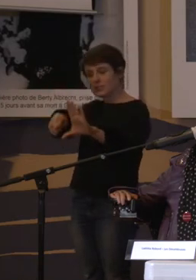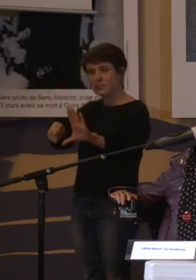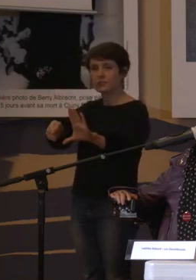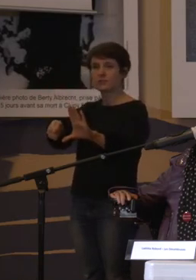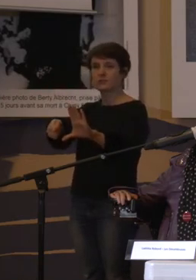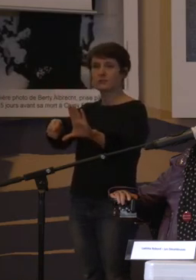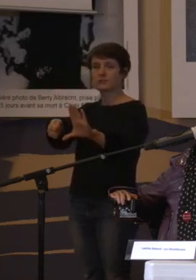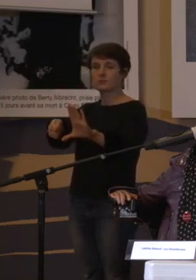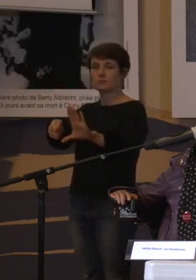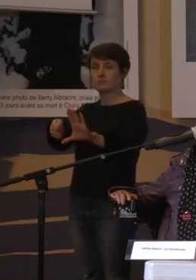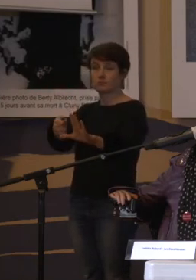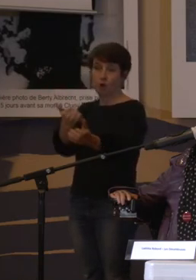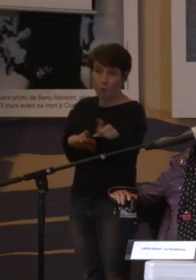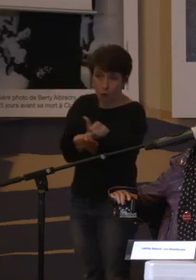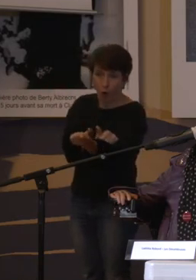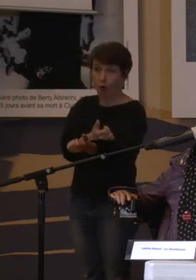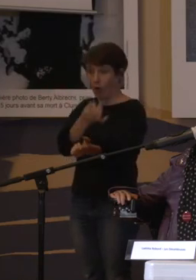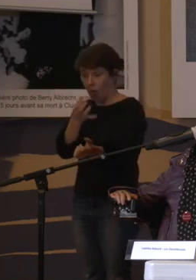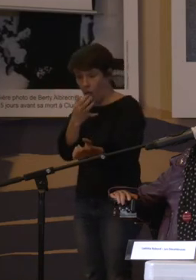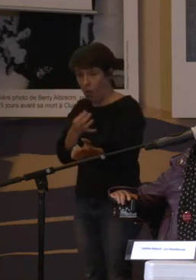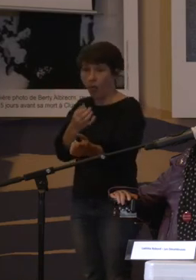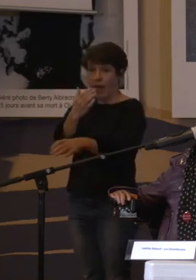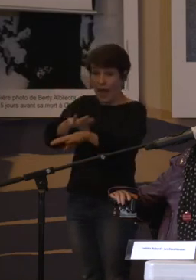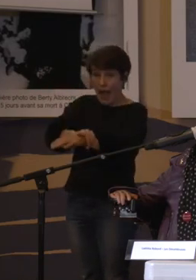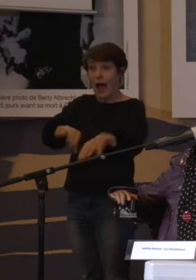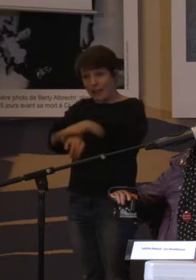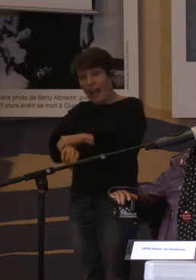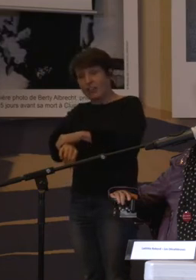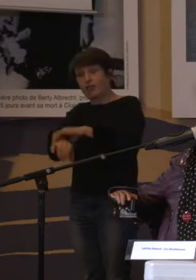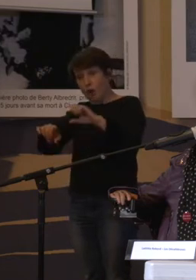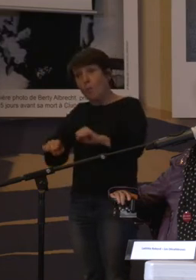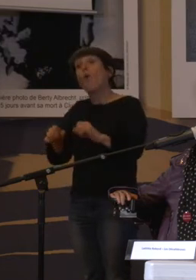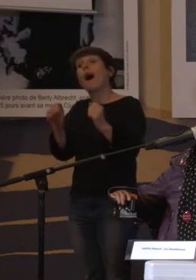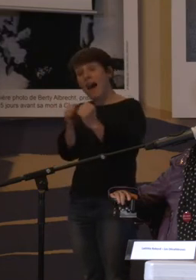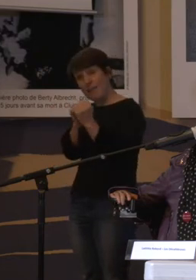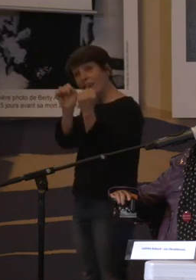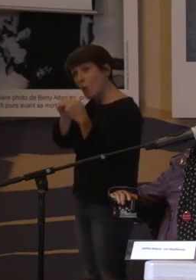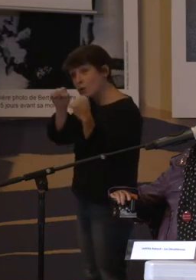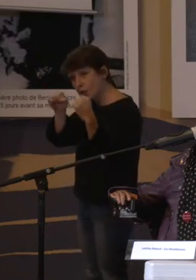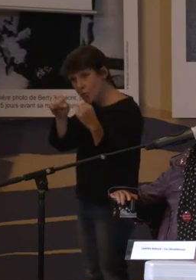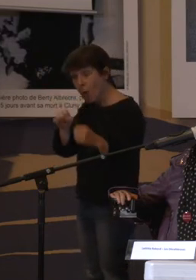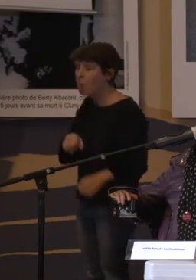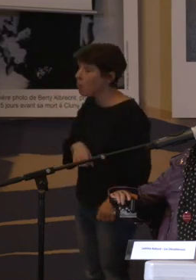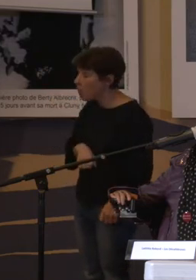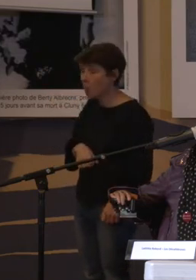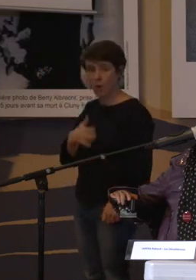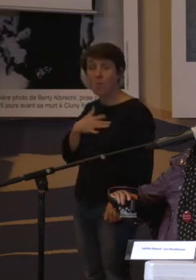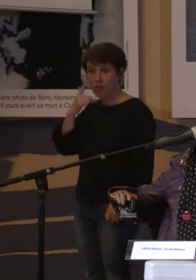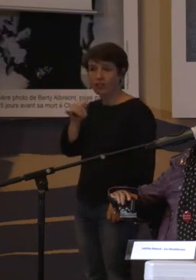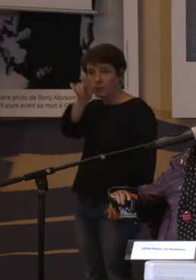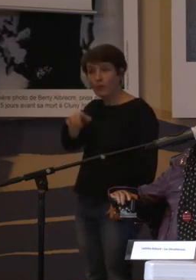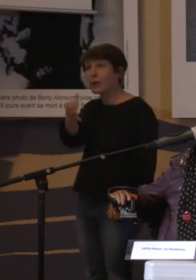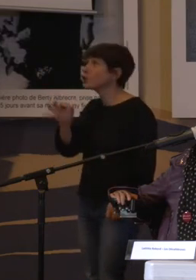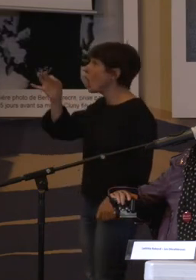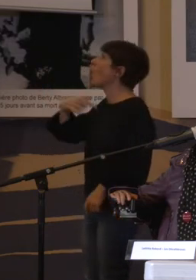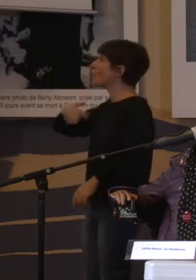vous droguez, vous attachez, ça peut se faire avec votre consentement. Bon, moi, je n'avais pas remarqué que ceux qui vivaient ça avaient le sentiment qu'on est